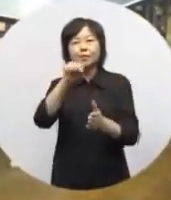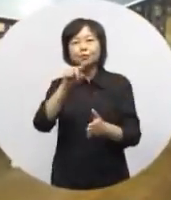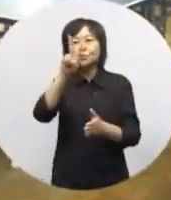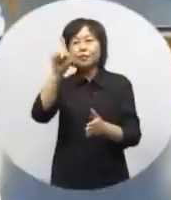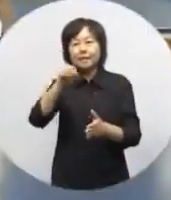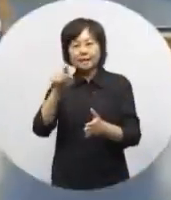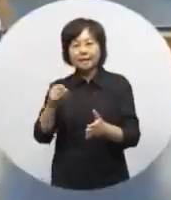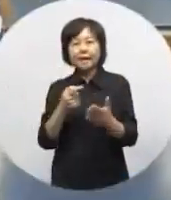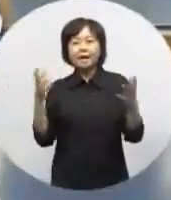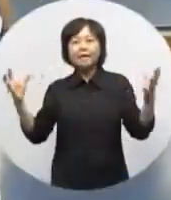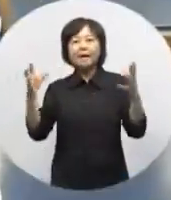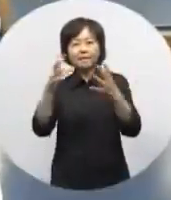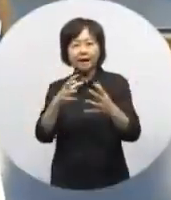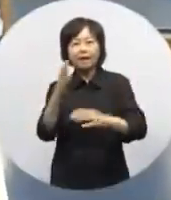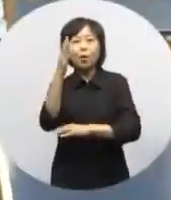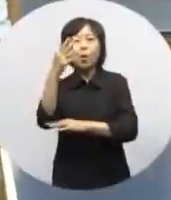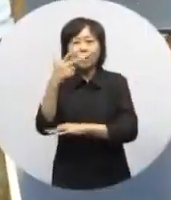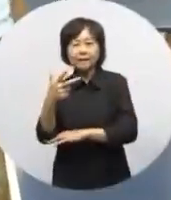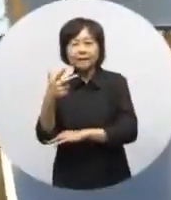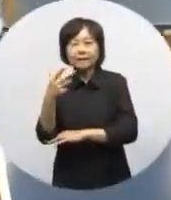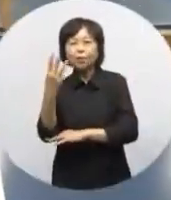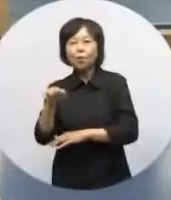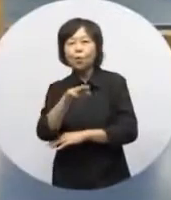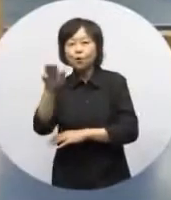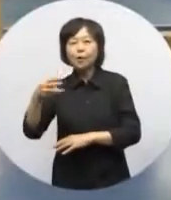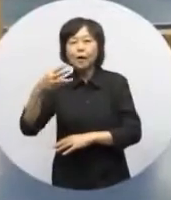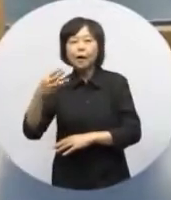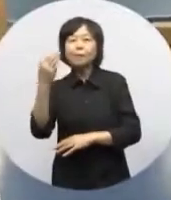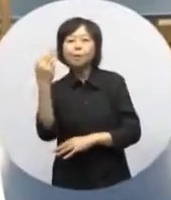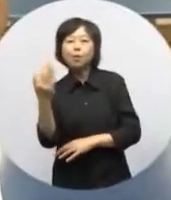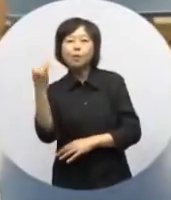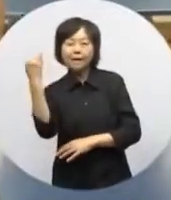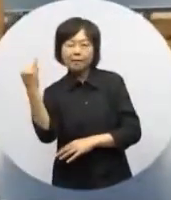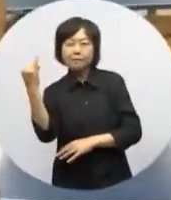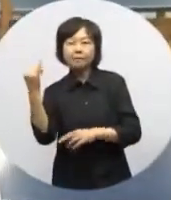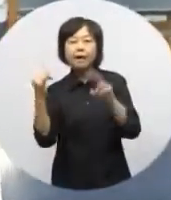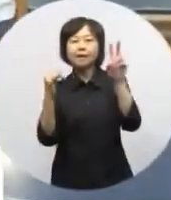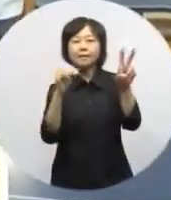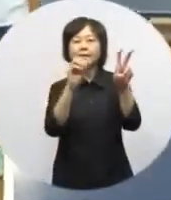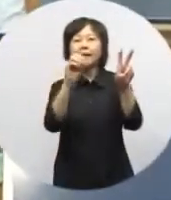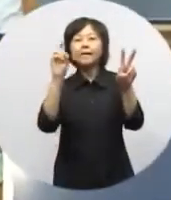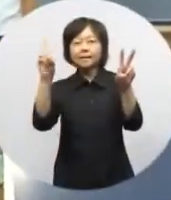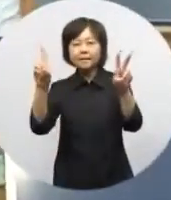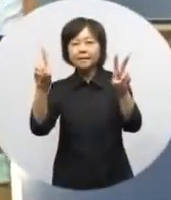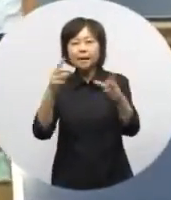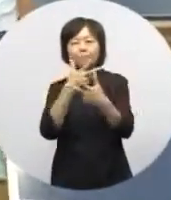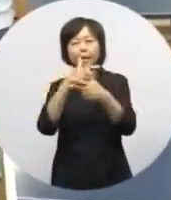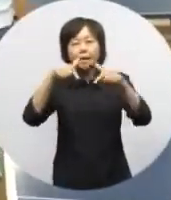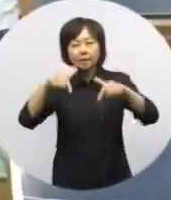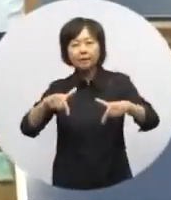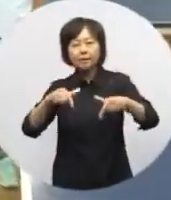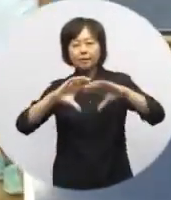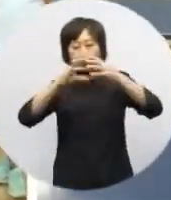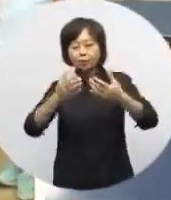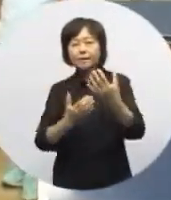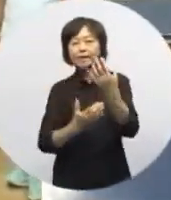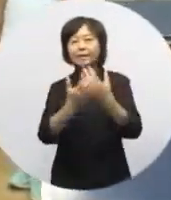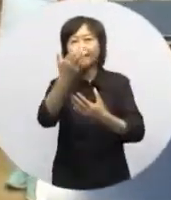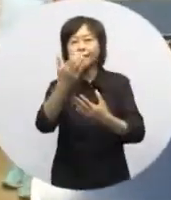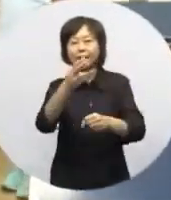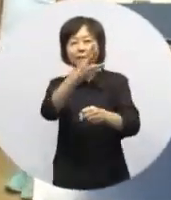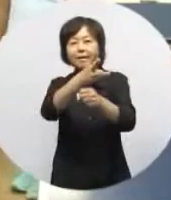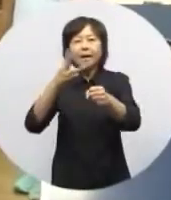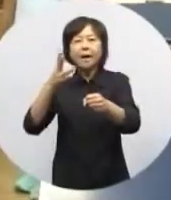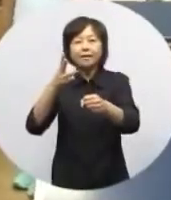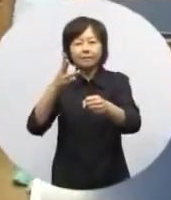加。講師の湯原美穂さんは2001年ユニバーシアード北京大会で3位の実